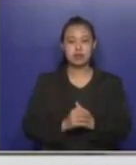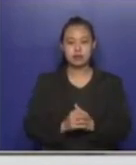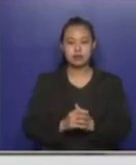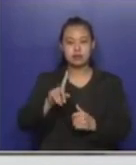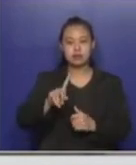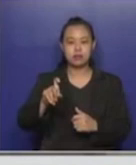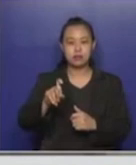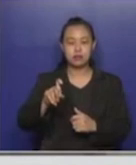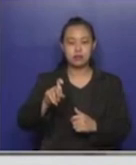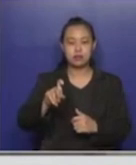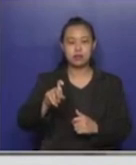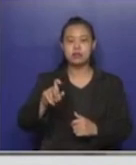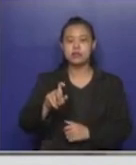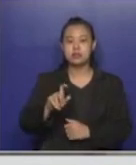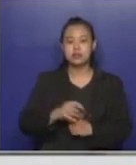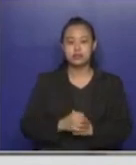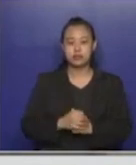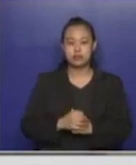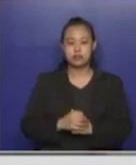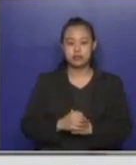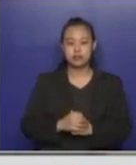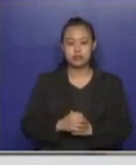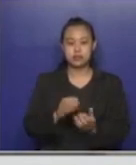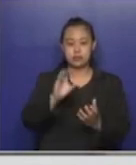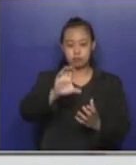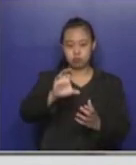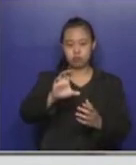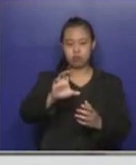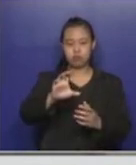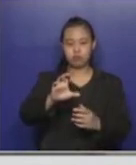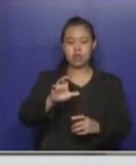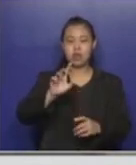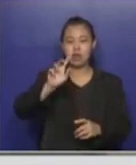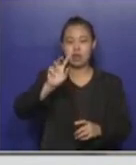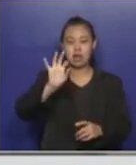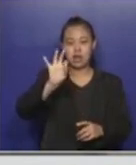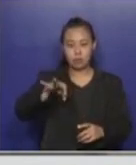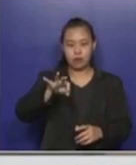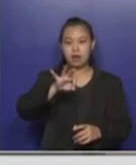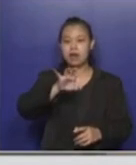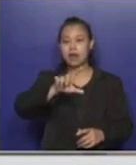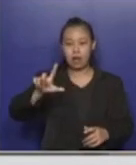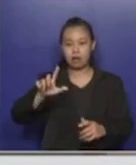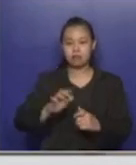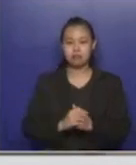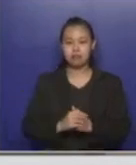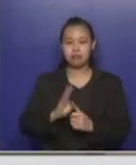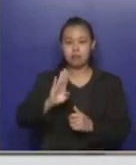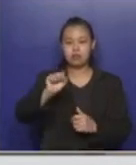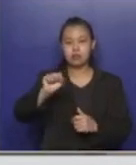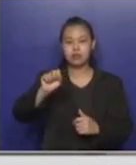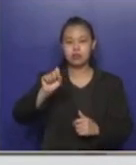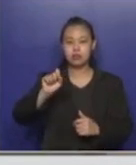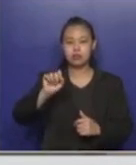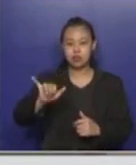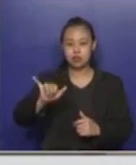ผ่าน SME Bank นะคะและส่วนสุดท้ายเป็นก้อนใหญ่ที่สุดคือ 9,000 ล้านเศษอยู่ในบสย.เพื่อค้ำ